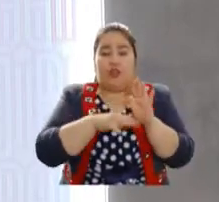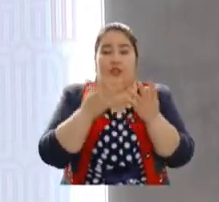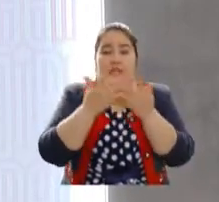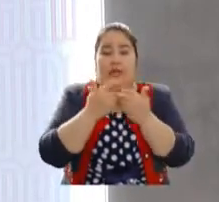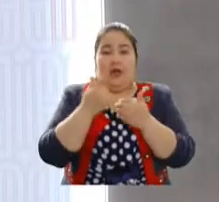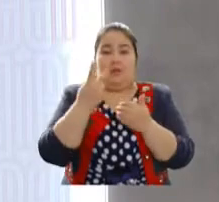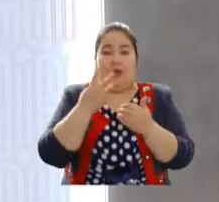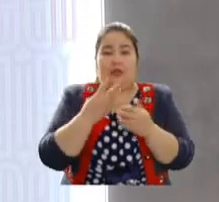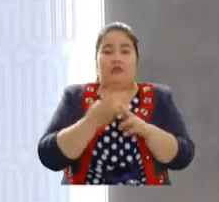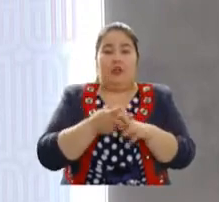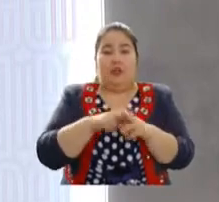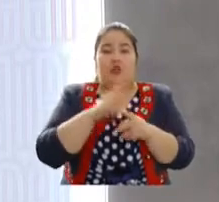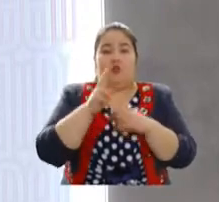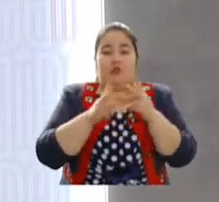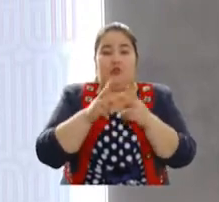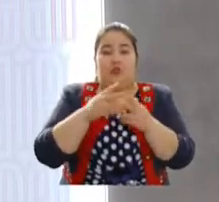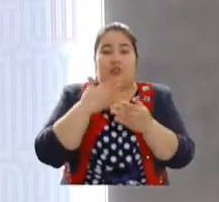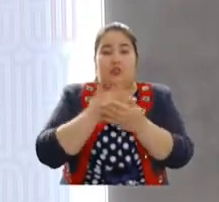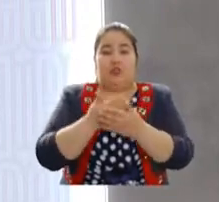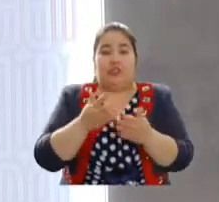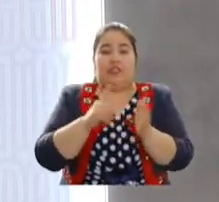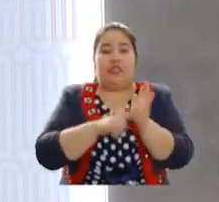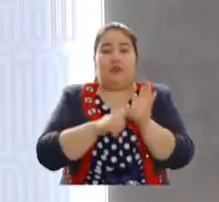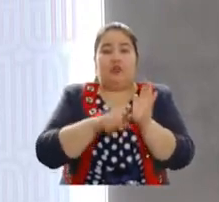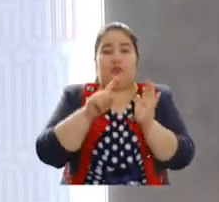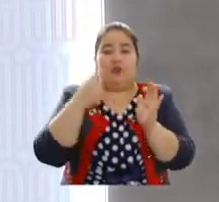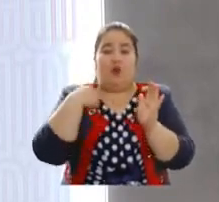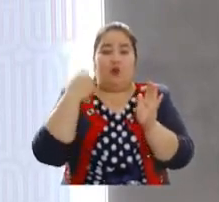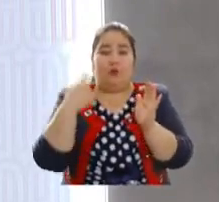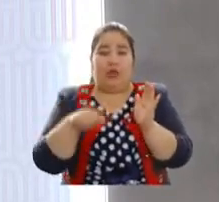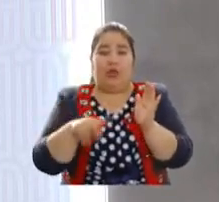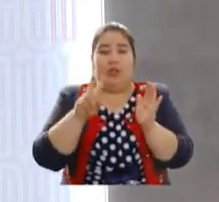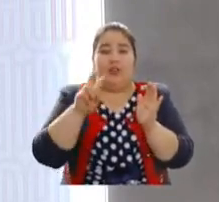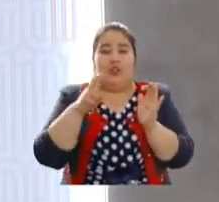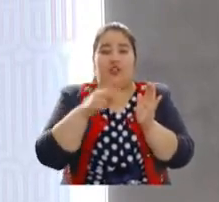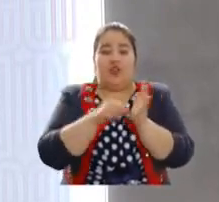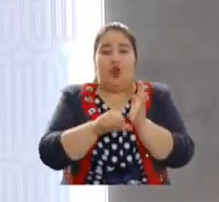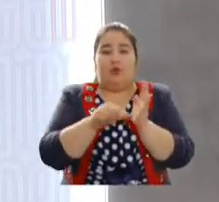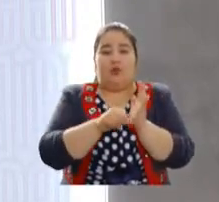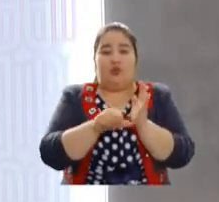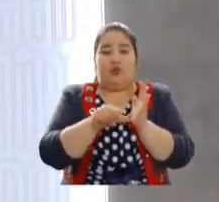raqamga murojaat etishingiz so'raladi. 71 kodi bilan